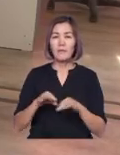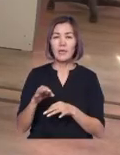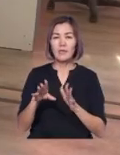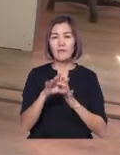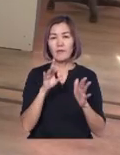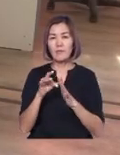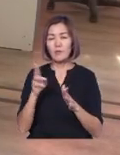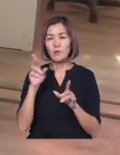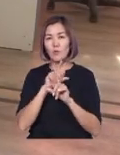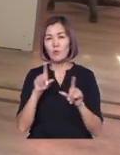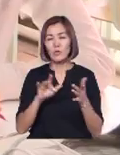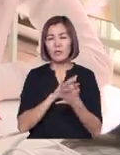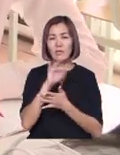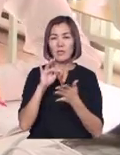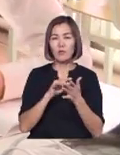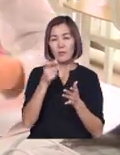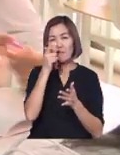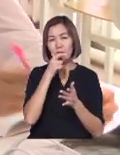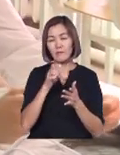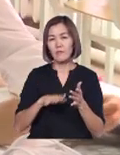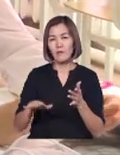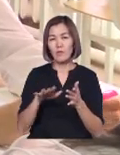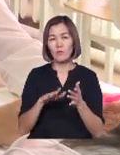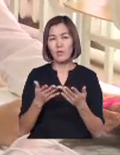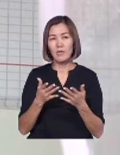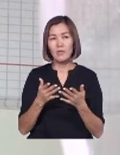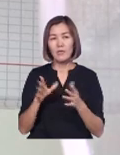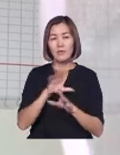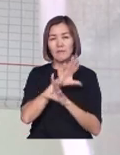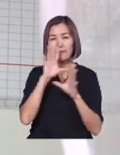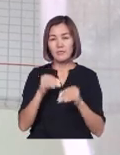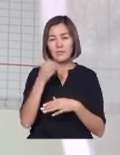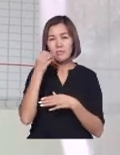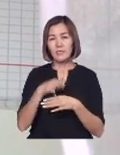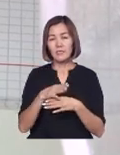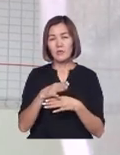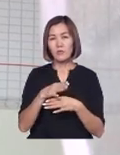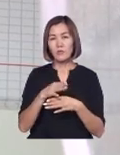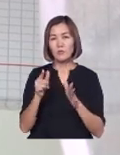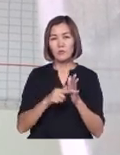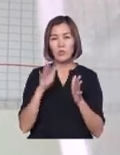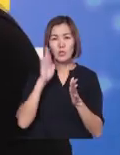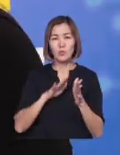выбраны школы города Талдыкорган и Панфиловского района, а также все районные центры края ЖТСУ.